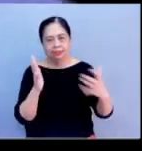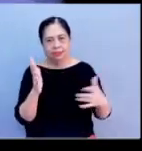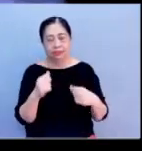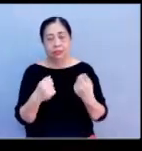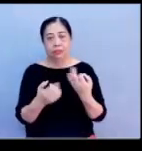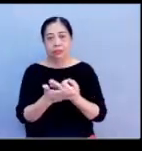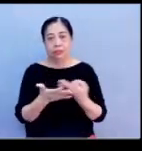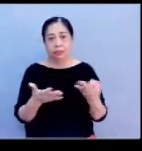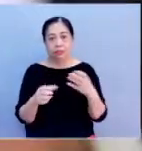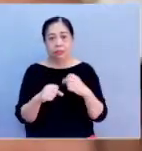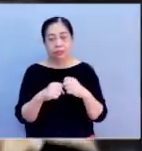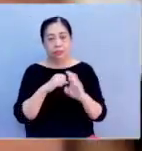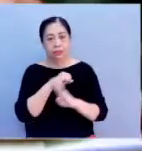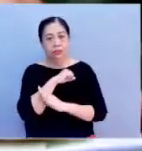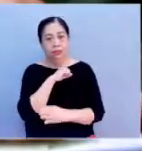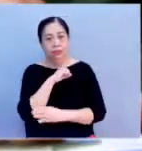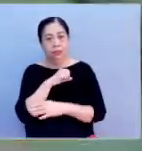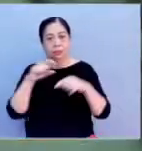Marikina,